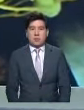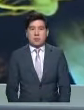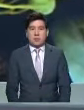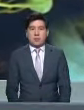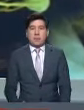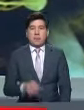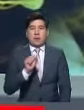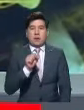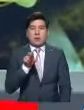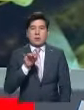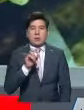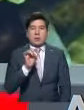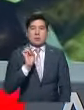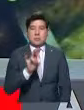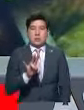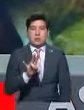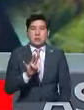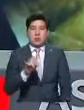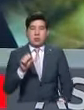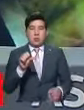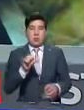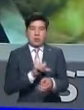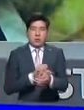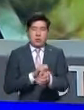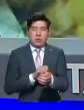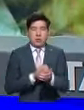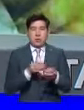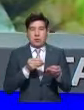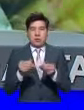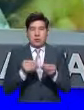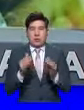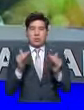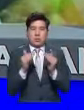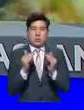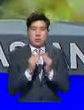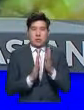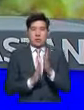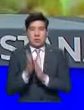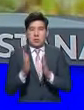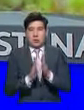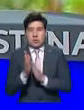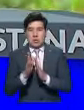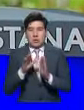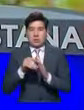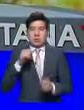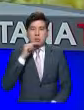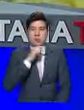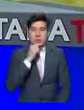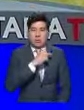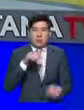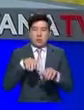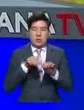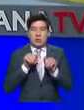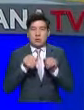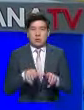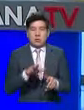Адыраспанның құрамында есірткі заты бар. Сондықтан оны үйде сатуға, өсіруге тыйым салынды. Ресейліктер осындай шешім қабылдады. Қазақ